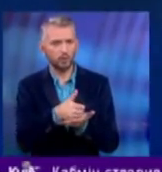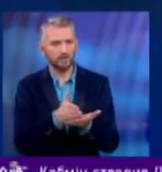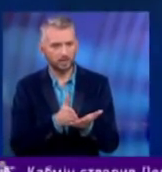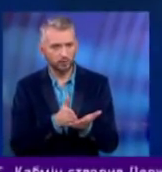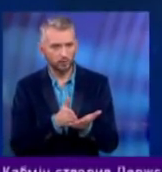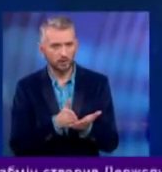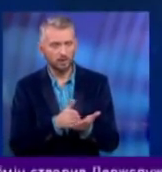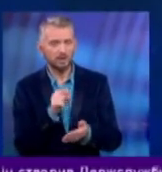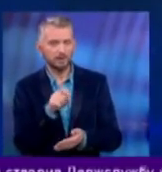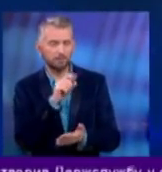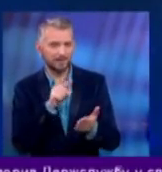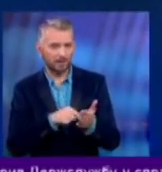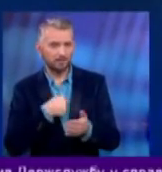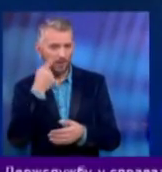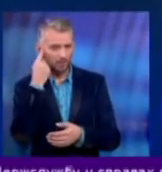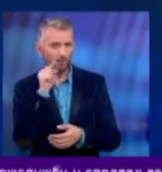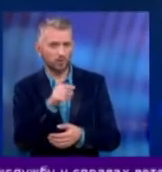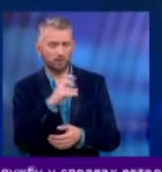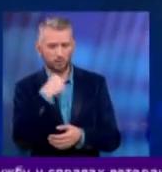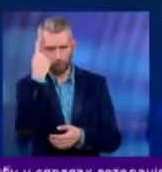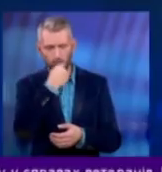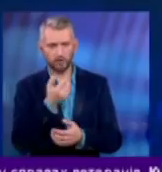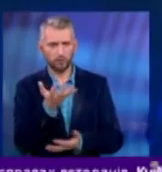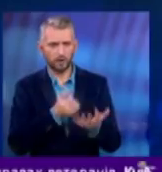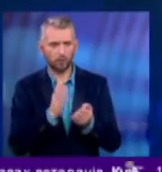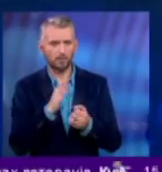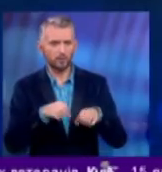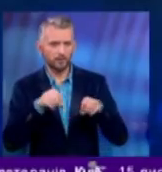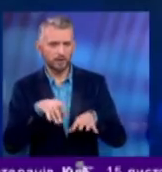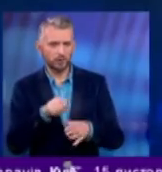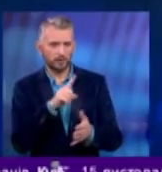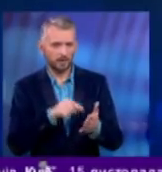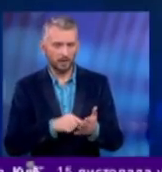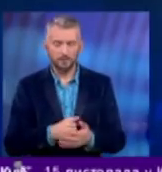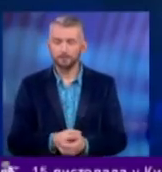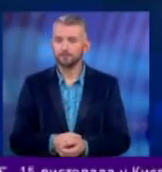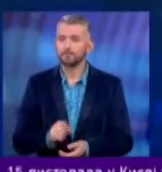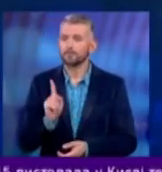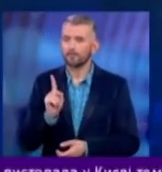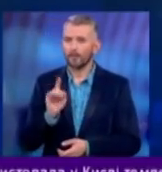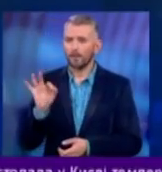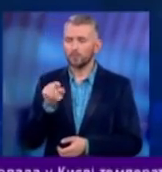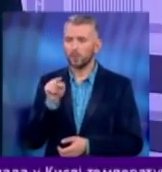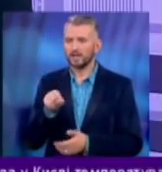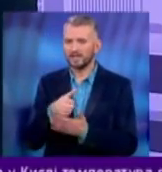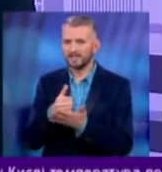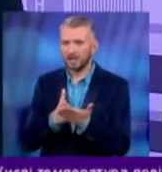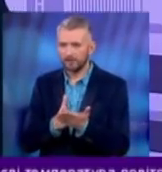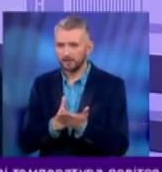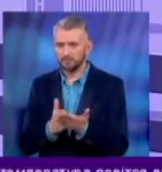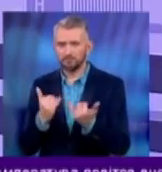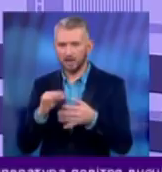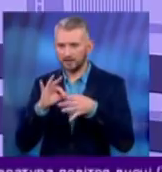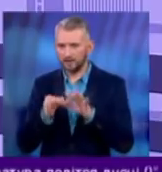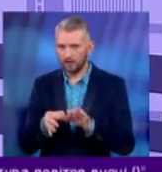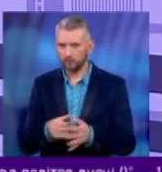сервісу із цим питанням. Я думаю, там на особистому прийомі вже буде вирішено це питання. От, до речі, про цей сервіс зараз